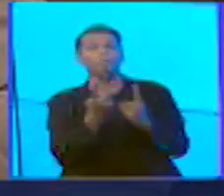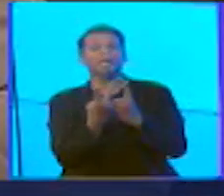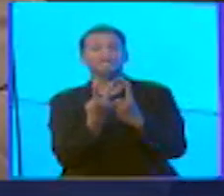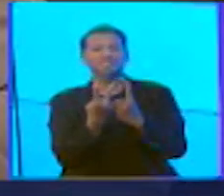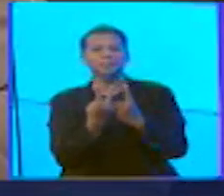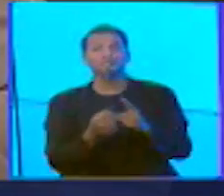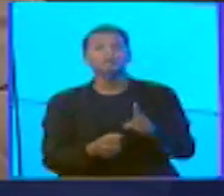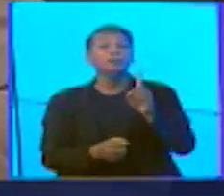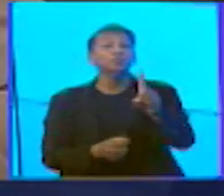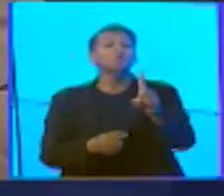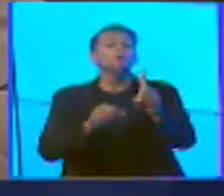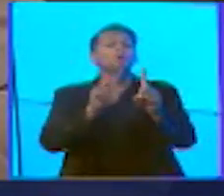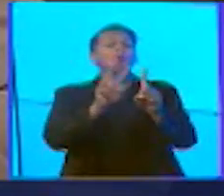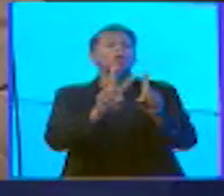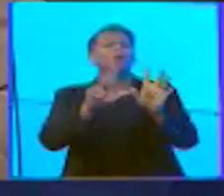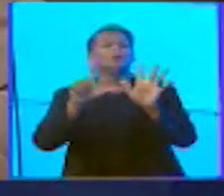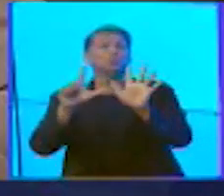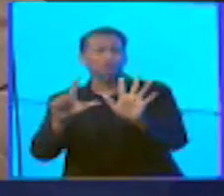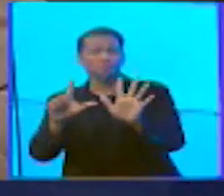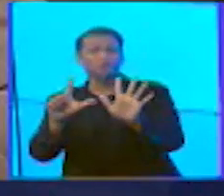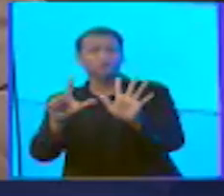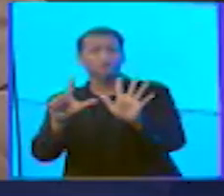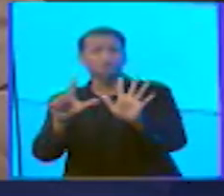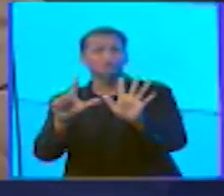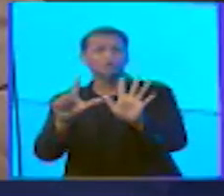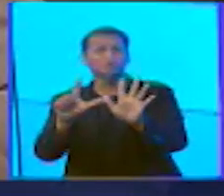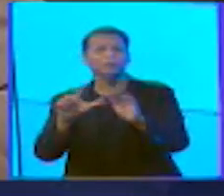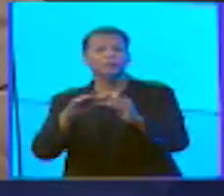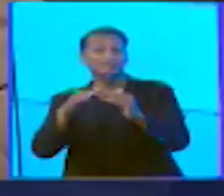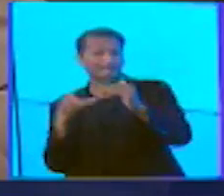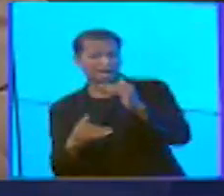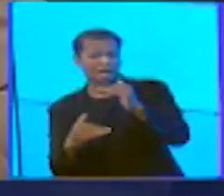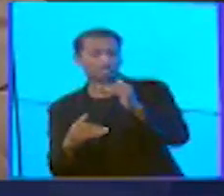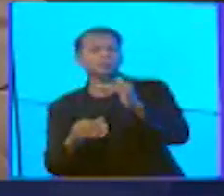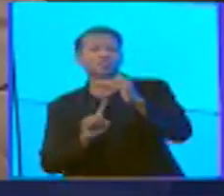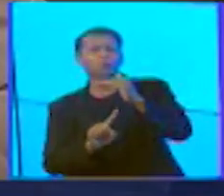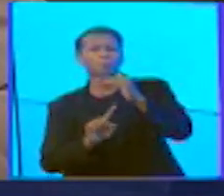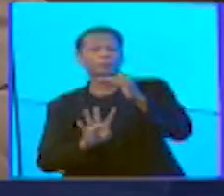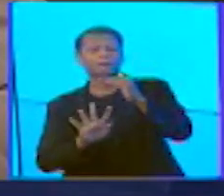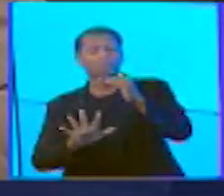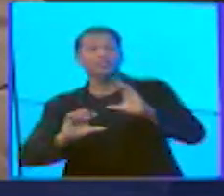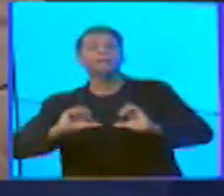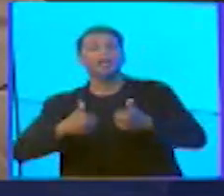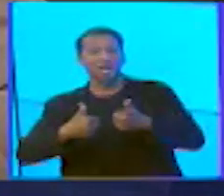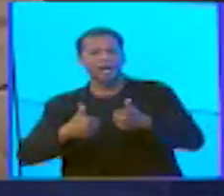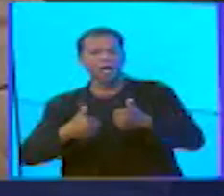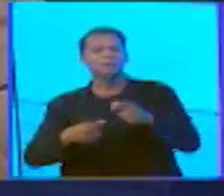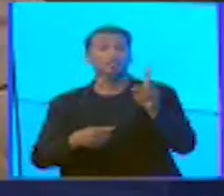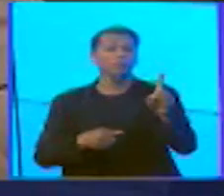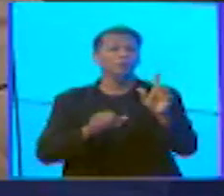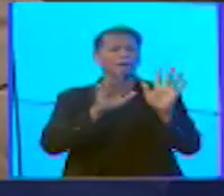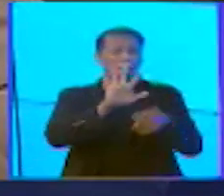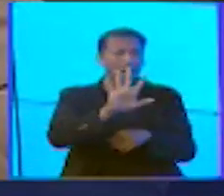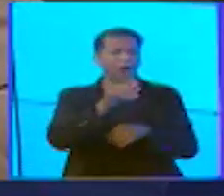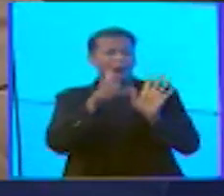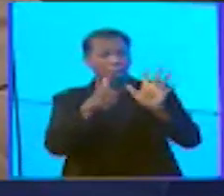Hai barat 17 Selatan 145 Tangerang kota itu 156 Depok 65